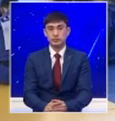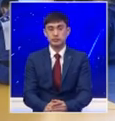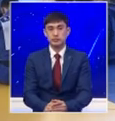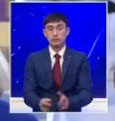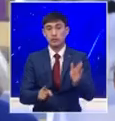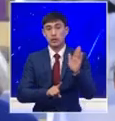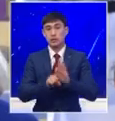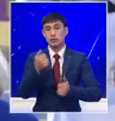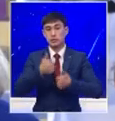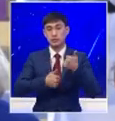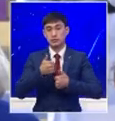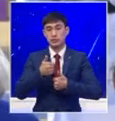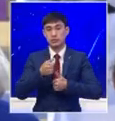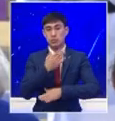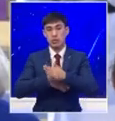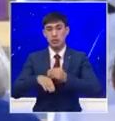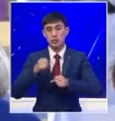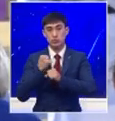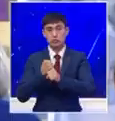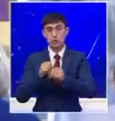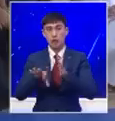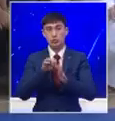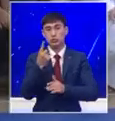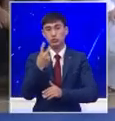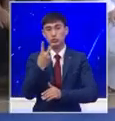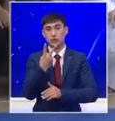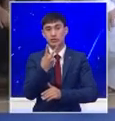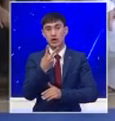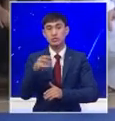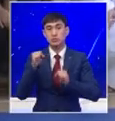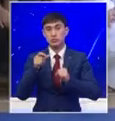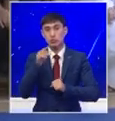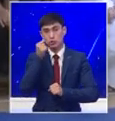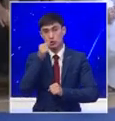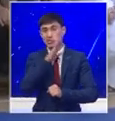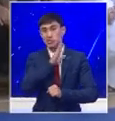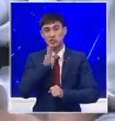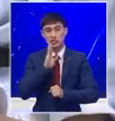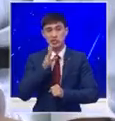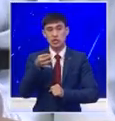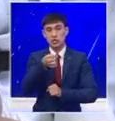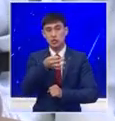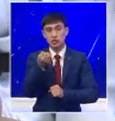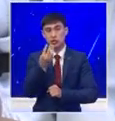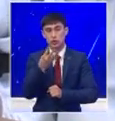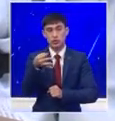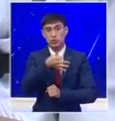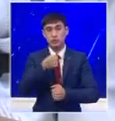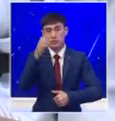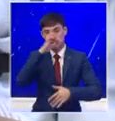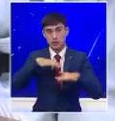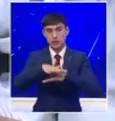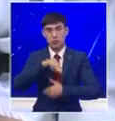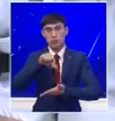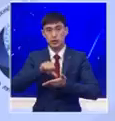На очередное первенство по парадзюдо было отобрано 102 спортсмена. Это мужчины и женщины из 14 областей страны. Согласно условиям турнира, в нем